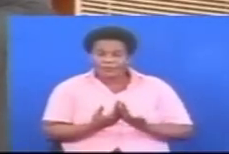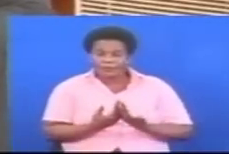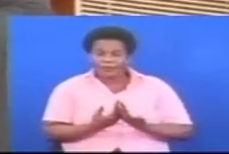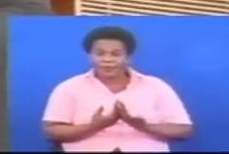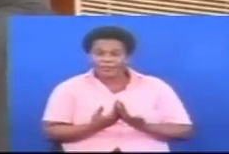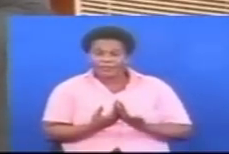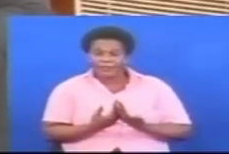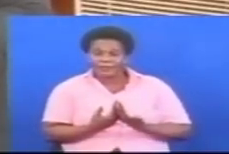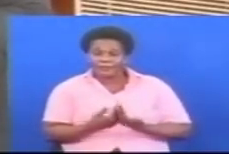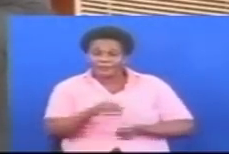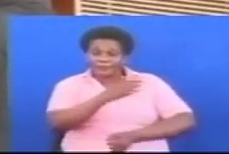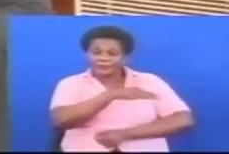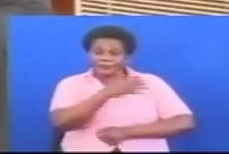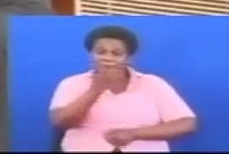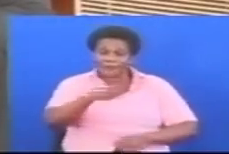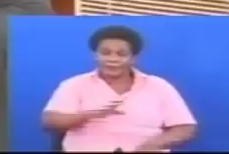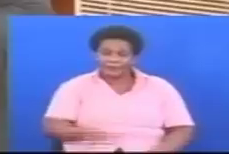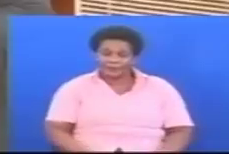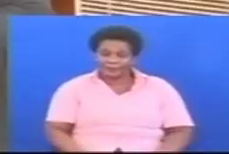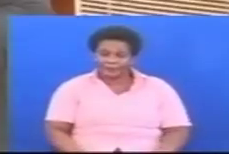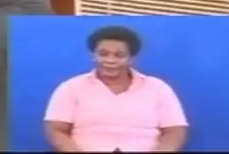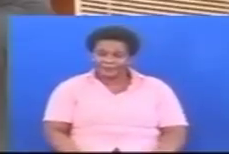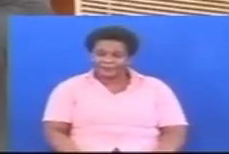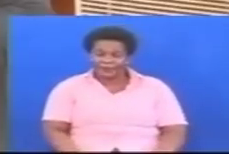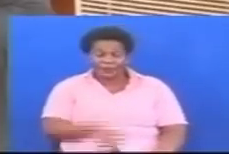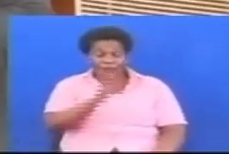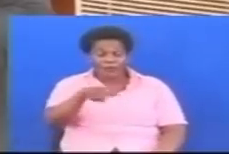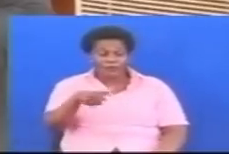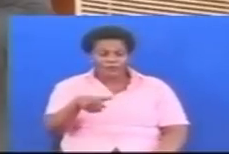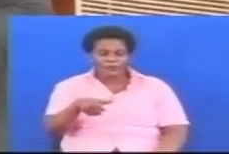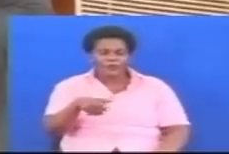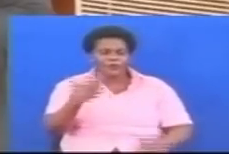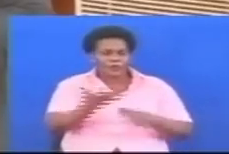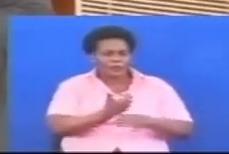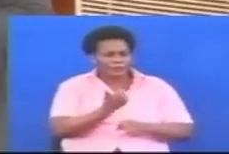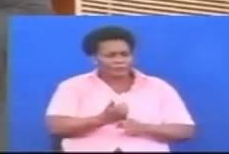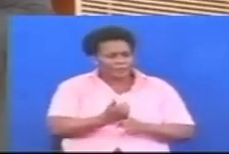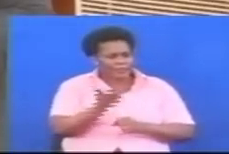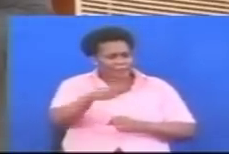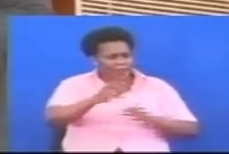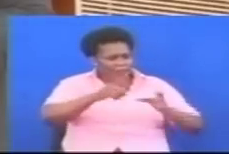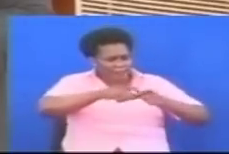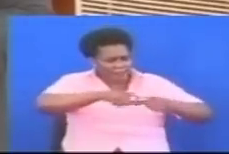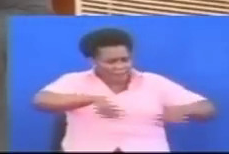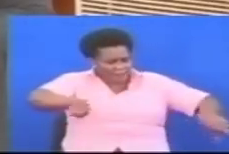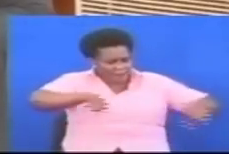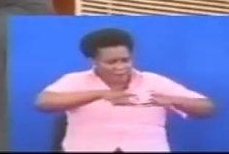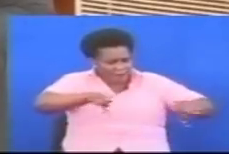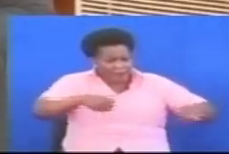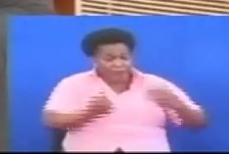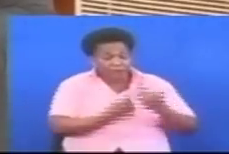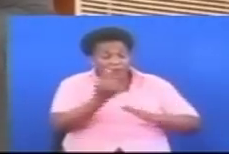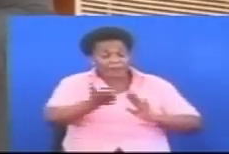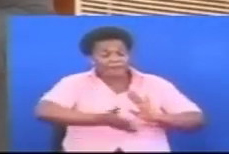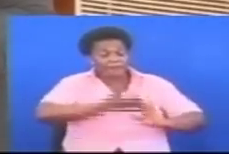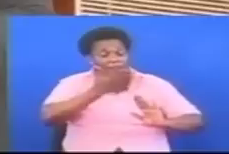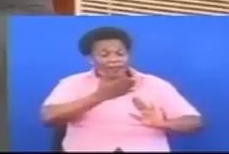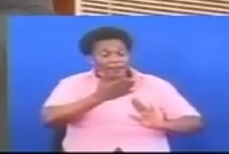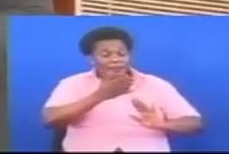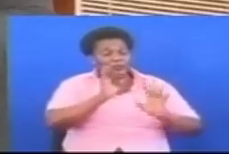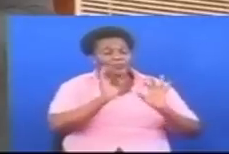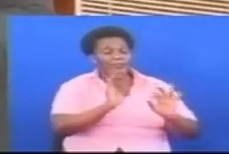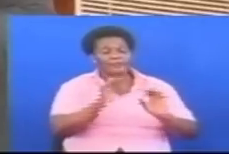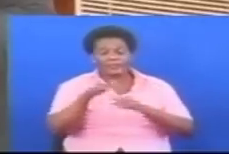lolote Tanzania ambalo wanapata maji ya bomba kutoka katika vyanzo safi na salama bila ya malipo ya aina